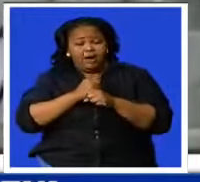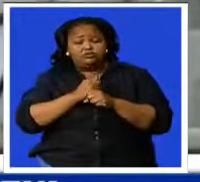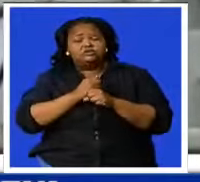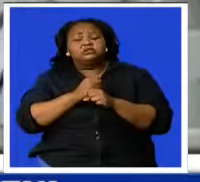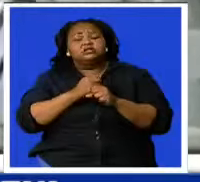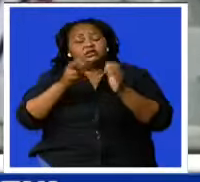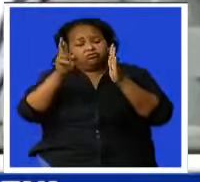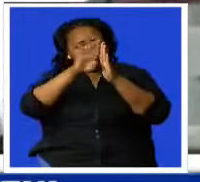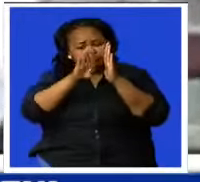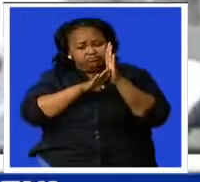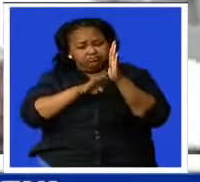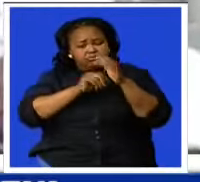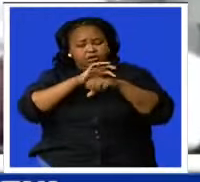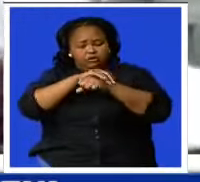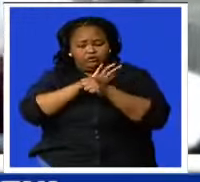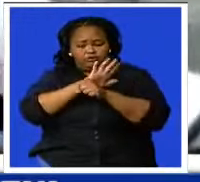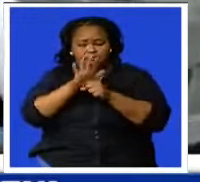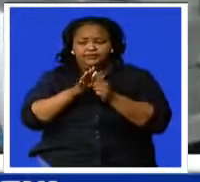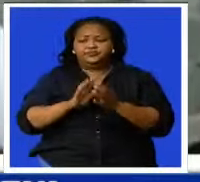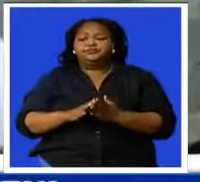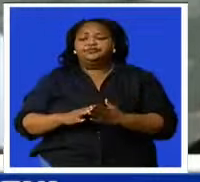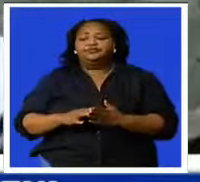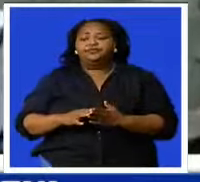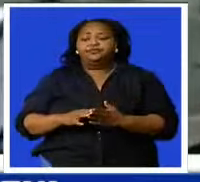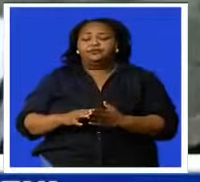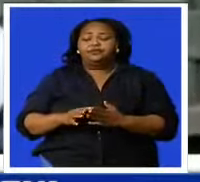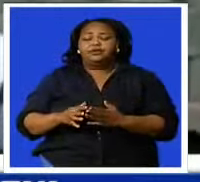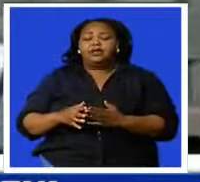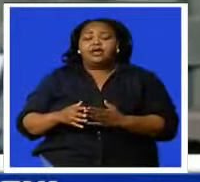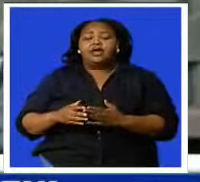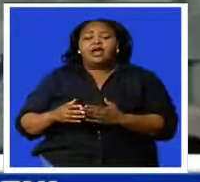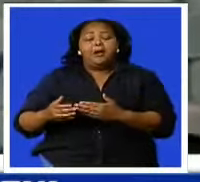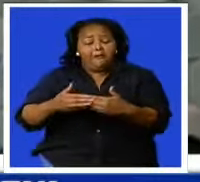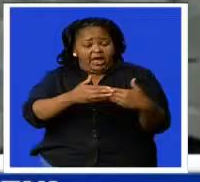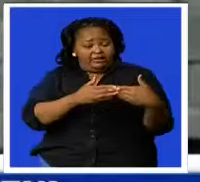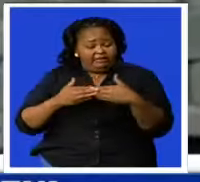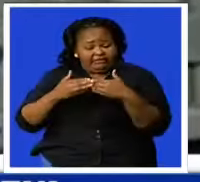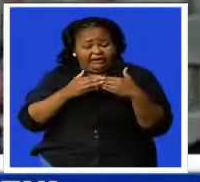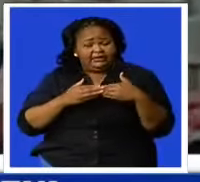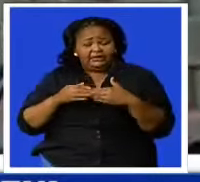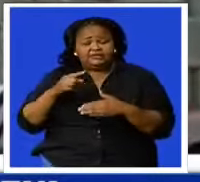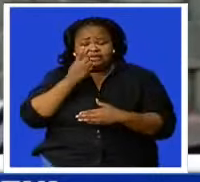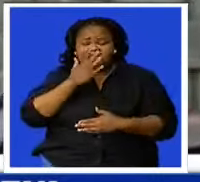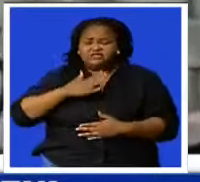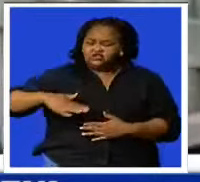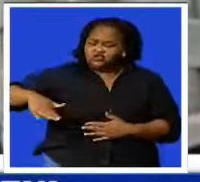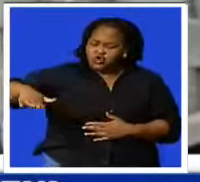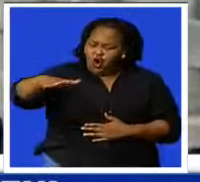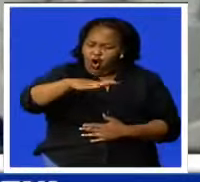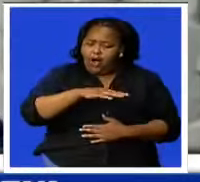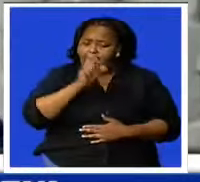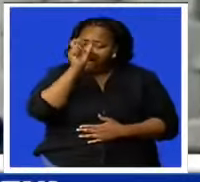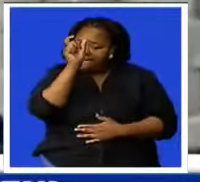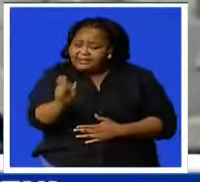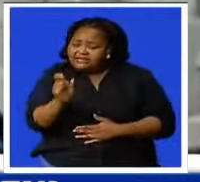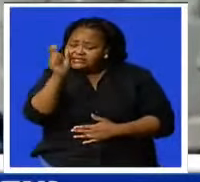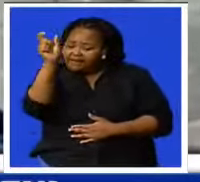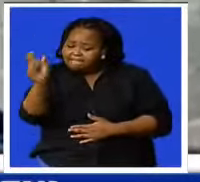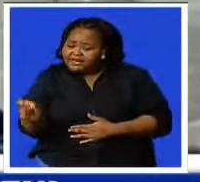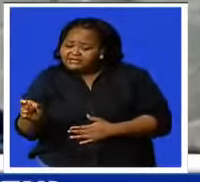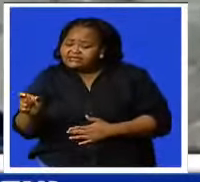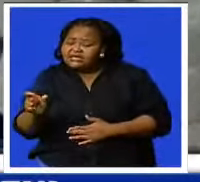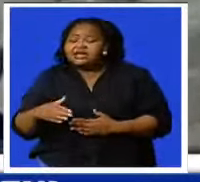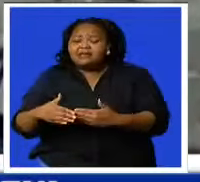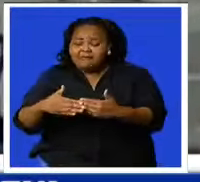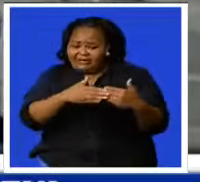bathi bayiphosa inkabhwayi bathi sonke sibagcini. Hayi bona basi wena gcina nangilola